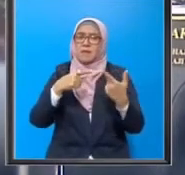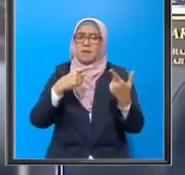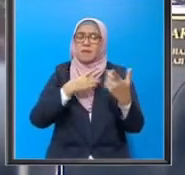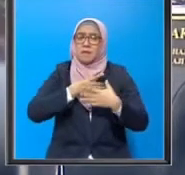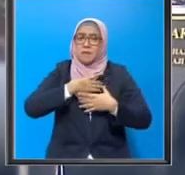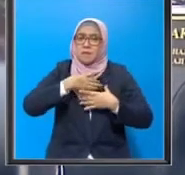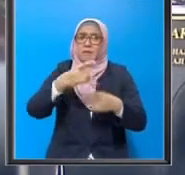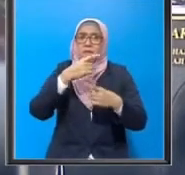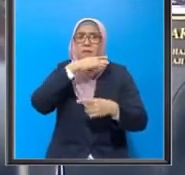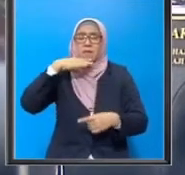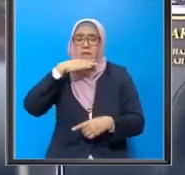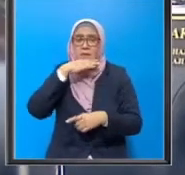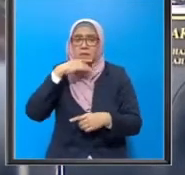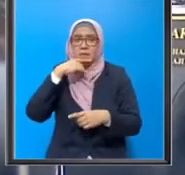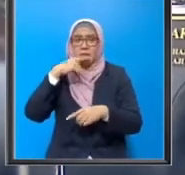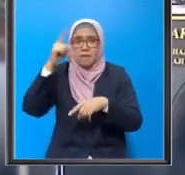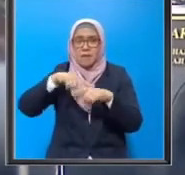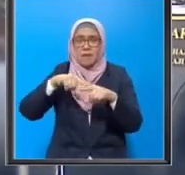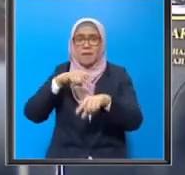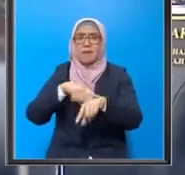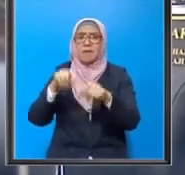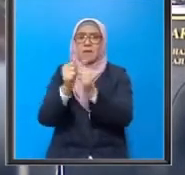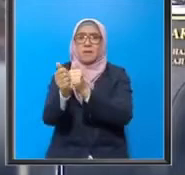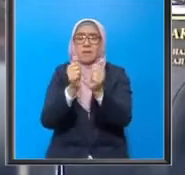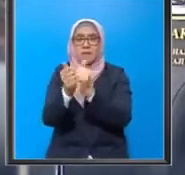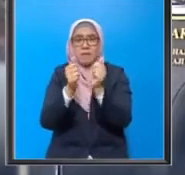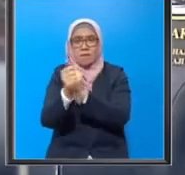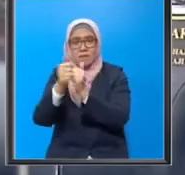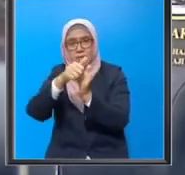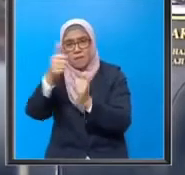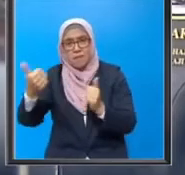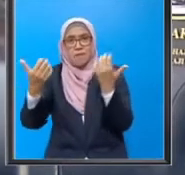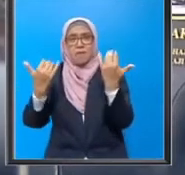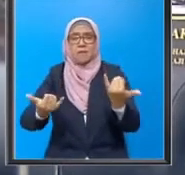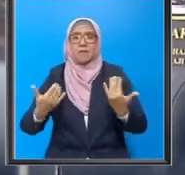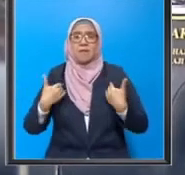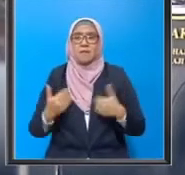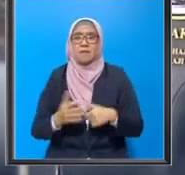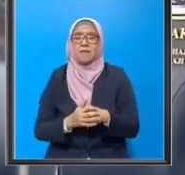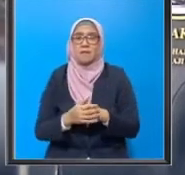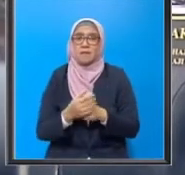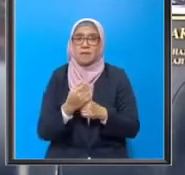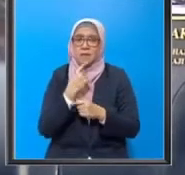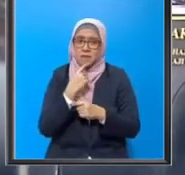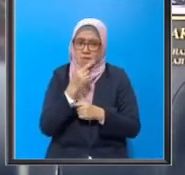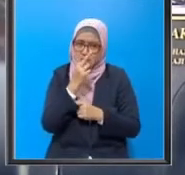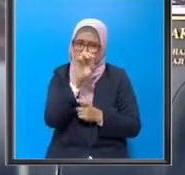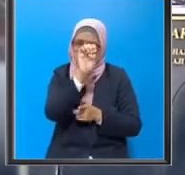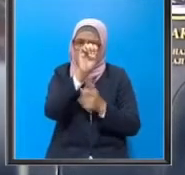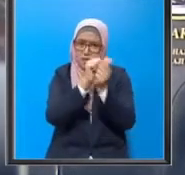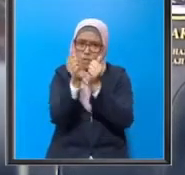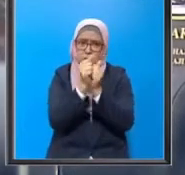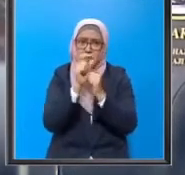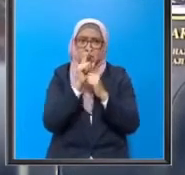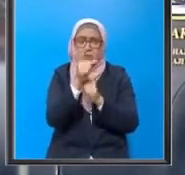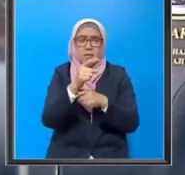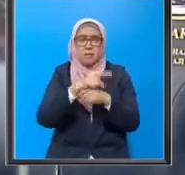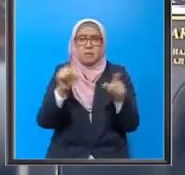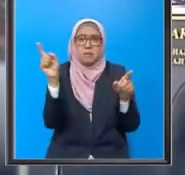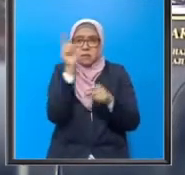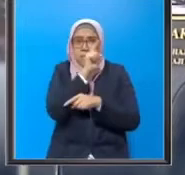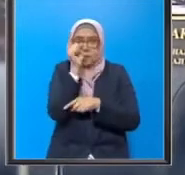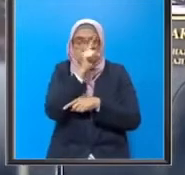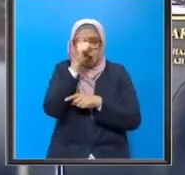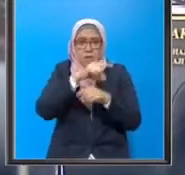memberi kesan yang sangat besar terutama kepada Golongan remaja yang terutama yang masih lagi bersekolah saya bimbang Jika ia tidak